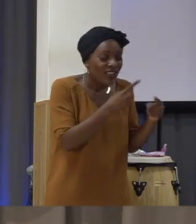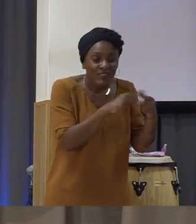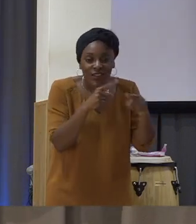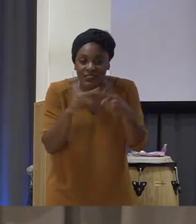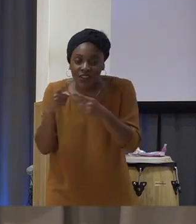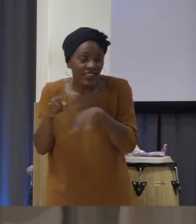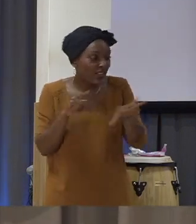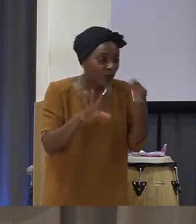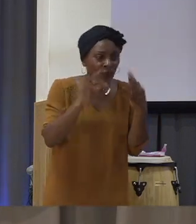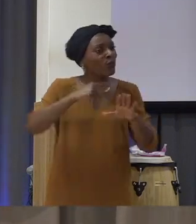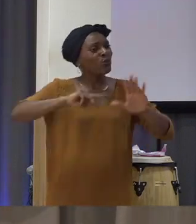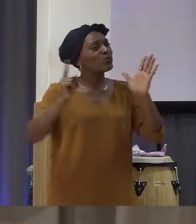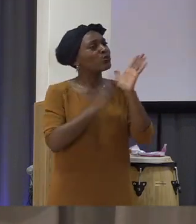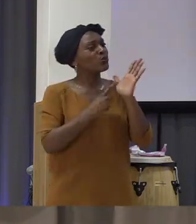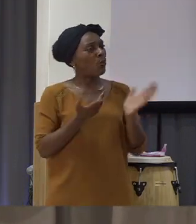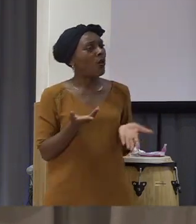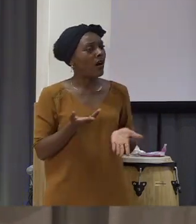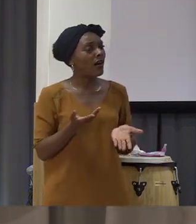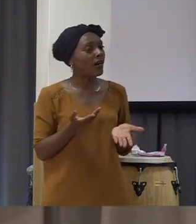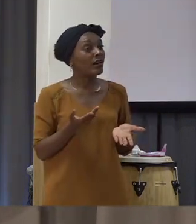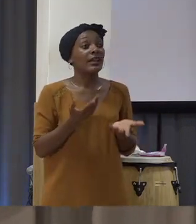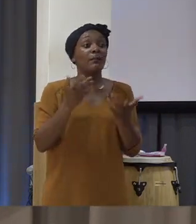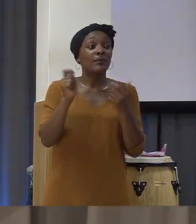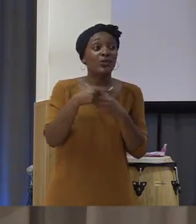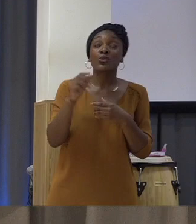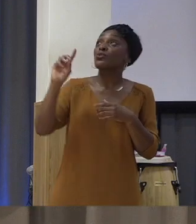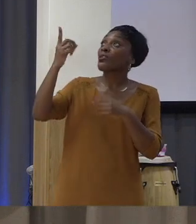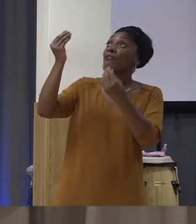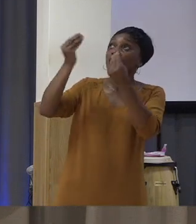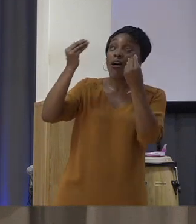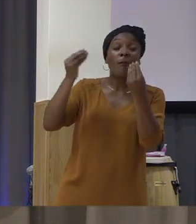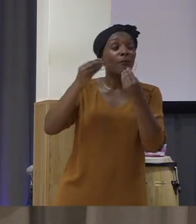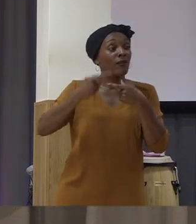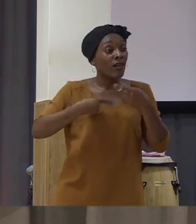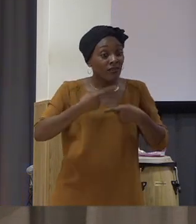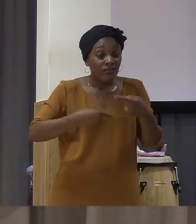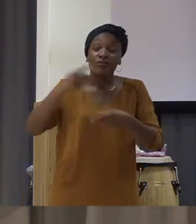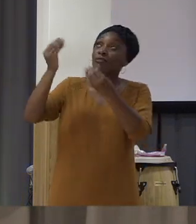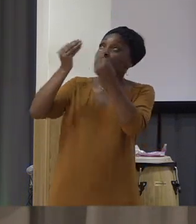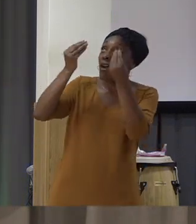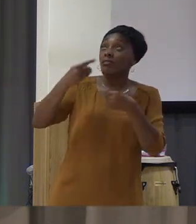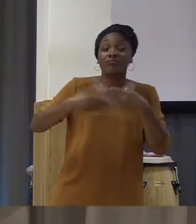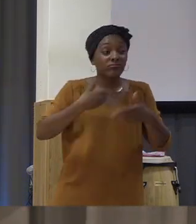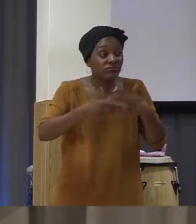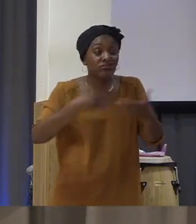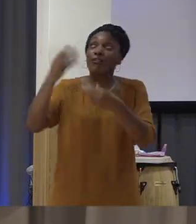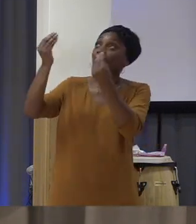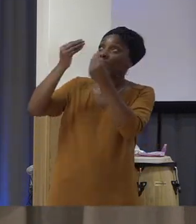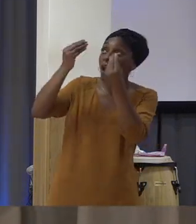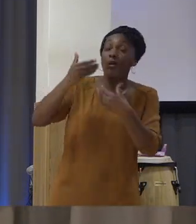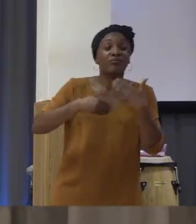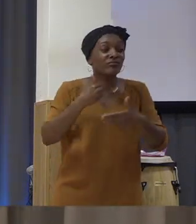dans l'Église. Et au travers de cela, Dieu va vous former. Dieu va élargir votre palette de connaissances,